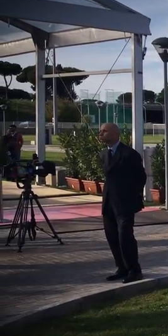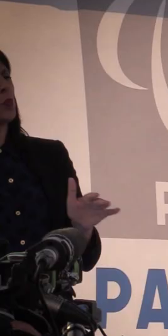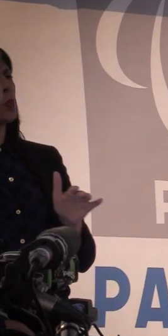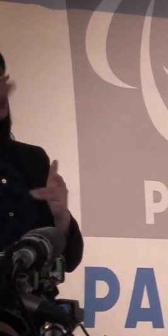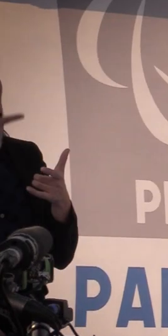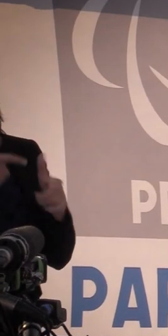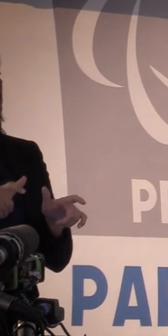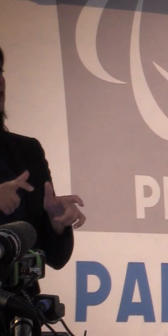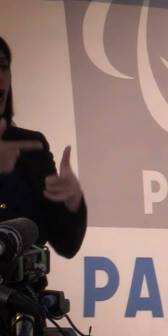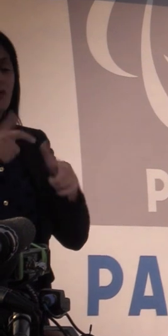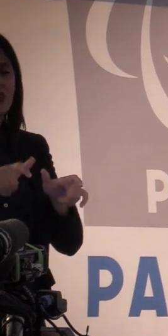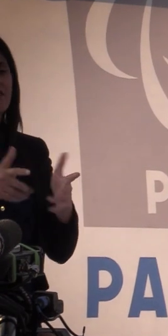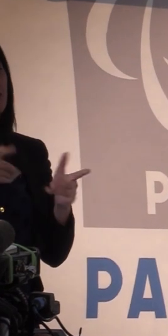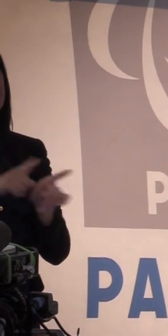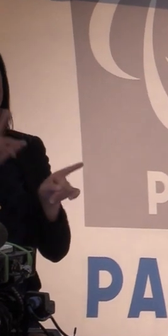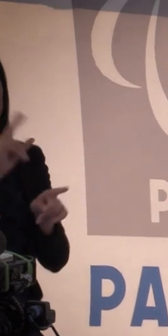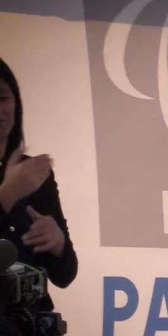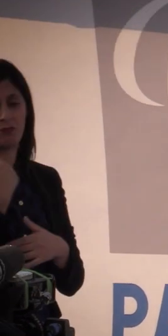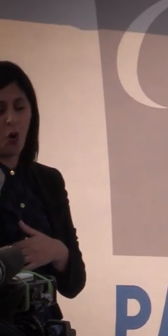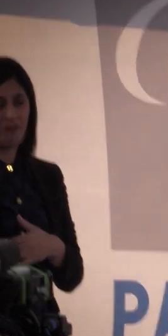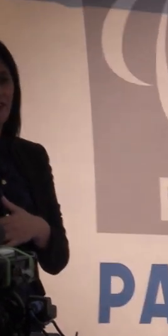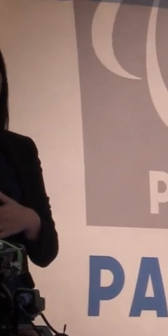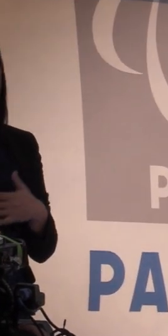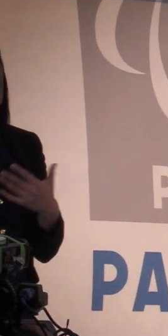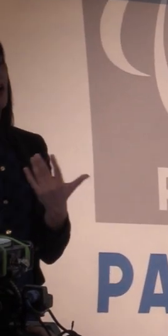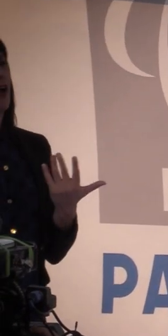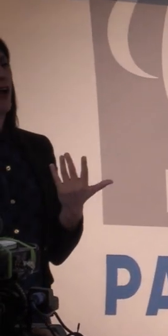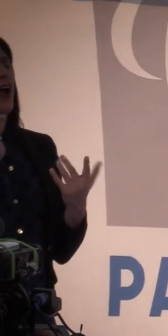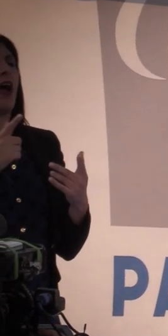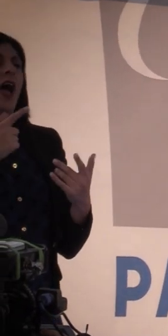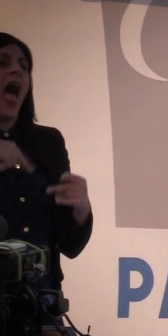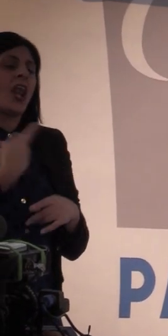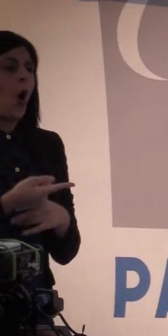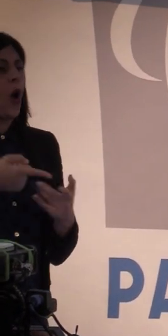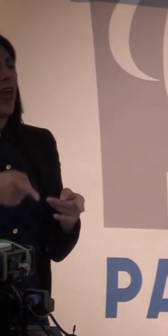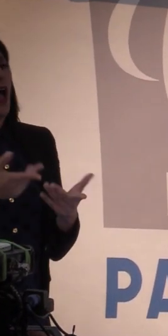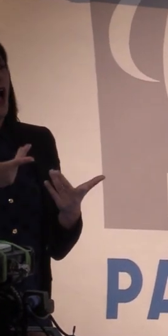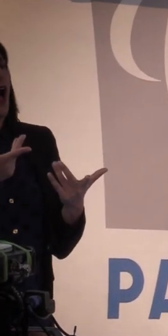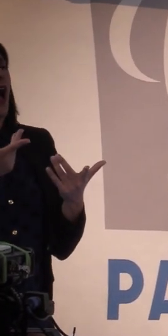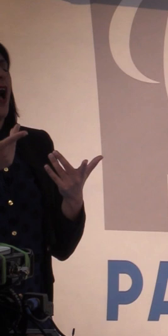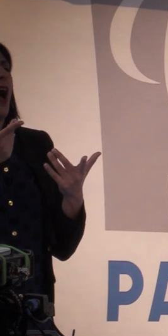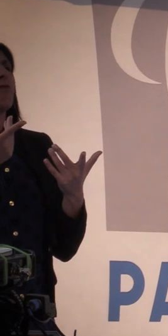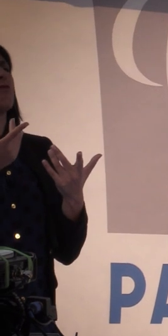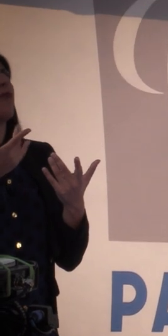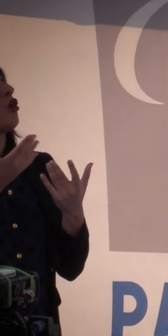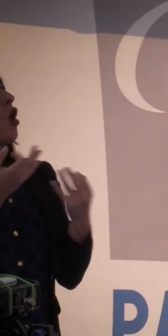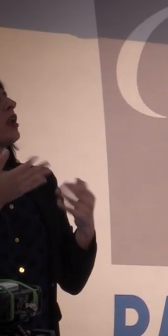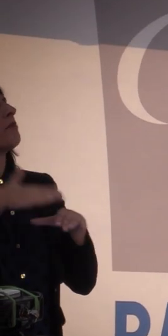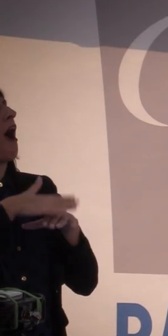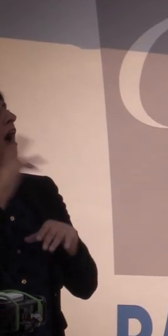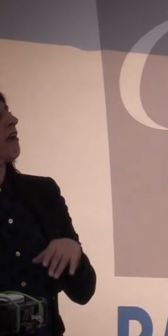come abbiamo detto ancora non è non è la norma vedere questo lo deve